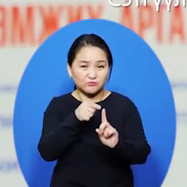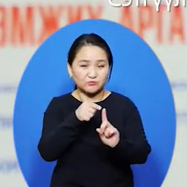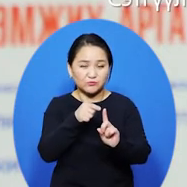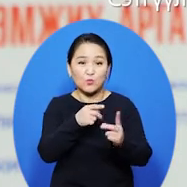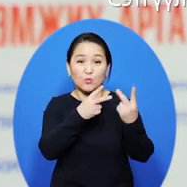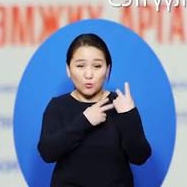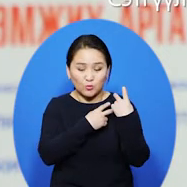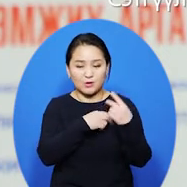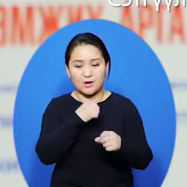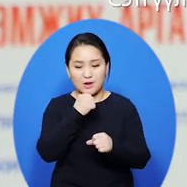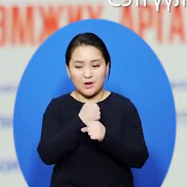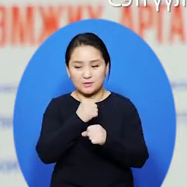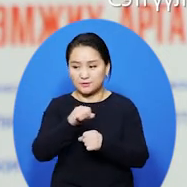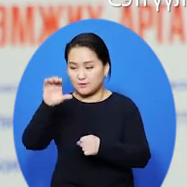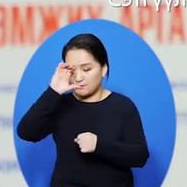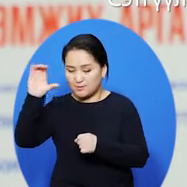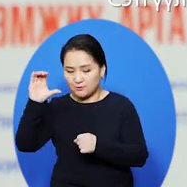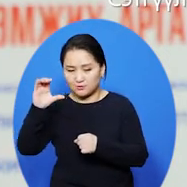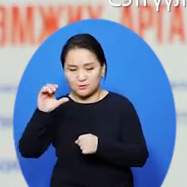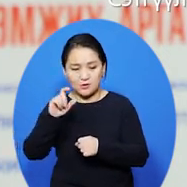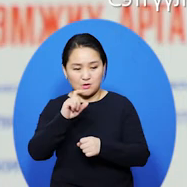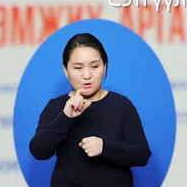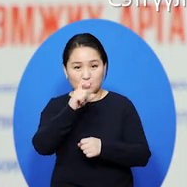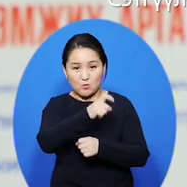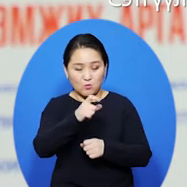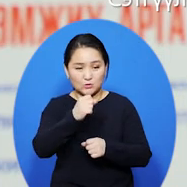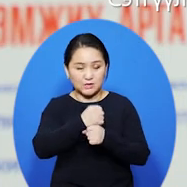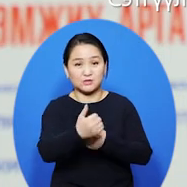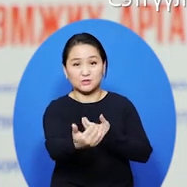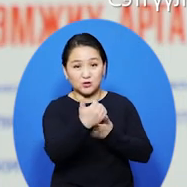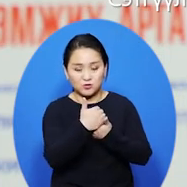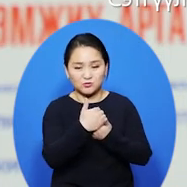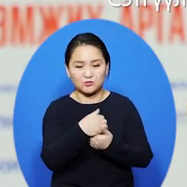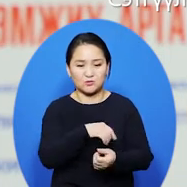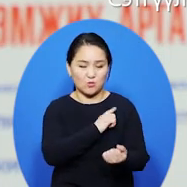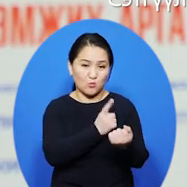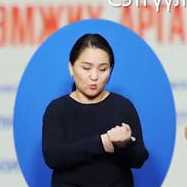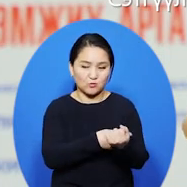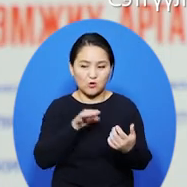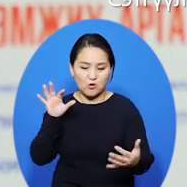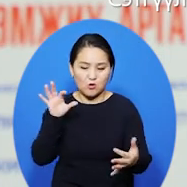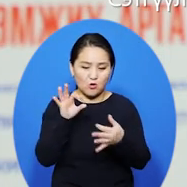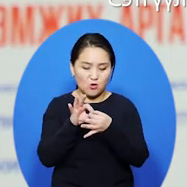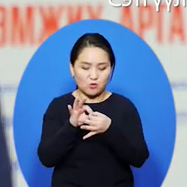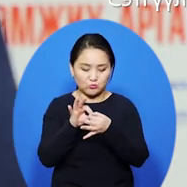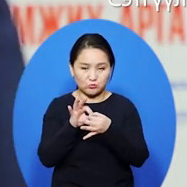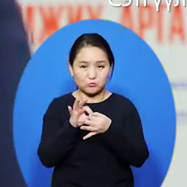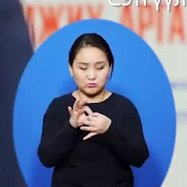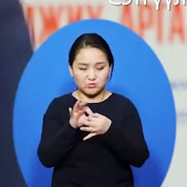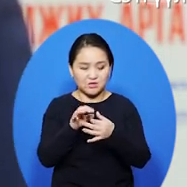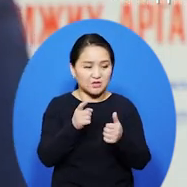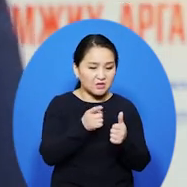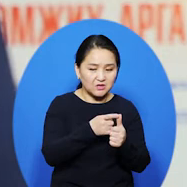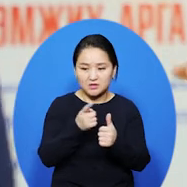чиглэлийнхаа хүрээнд ажил олгогч болон энэ хувийн хэвшил нөгөө талдаа ажилгүй байгаа иргэд ажиллах хүчнийг хооронд нь зуурчилж